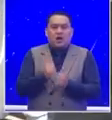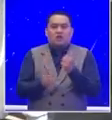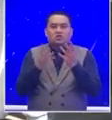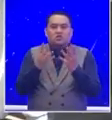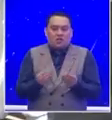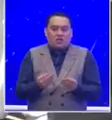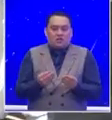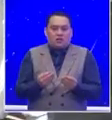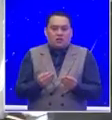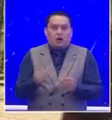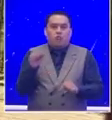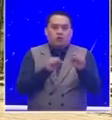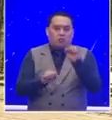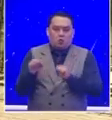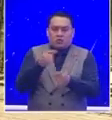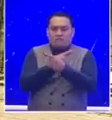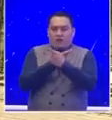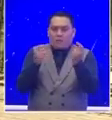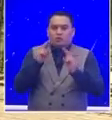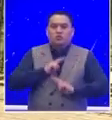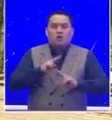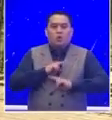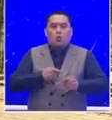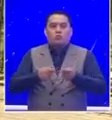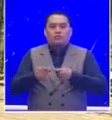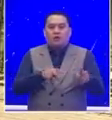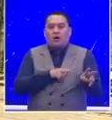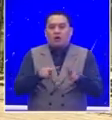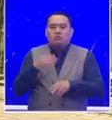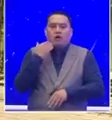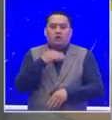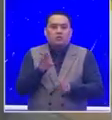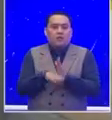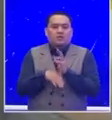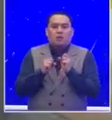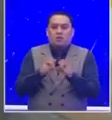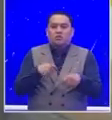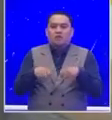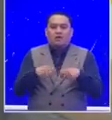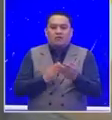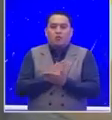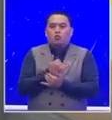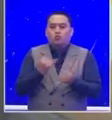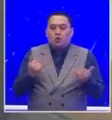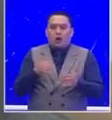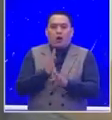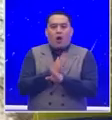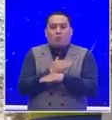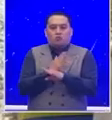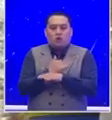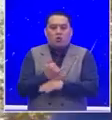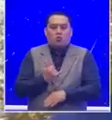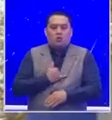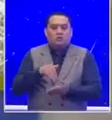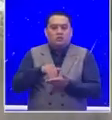проводится также обработка. По информации сотрудников Управления контроля качества и безопасности товаров и услуг, по городу Капшагай на текущее время